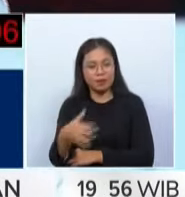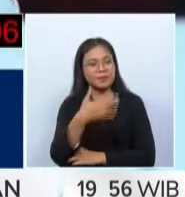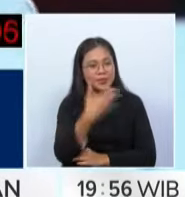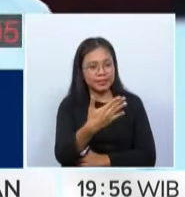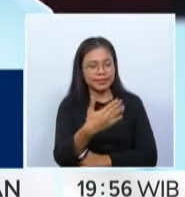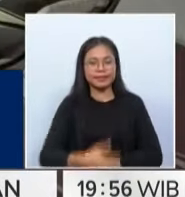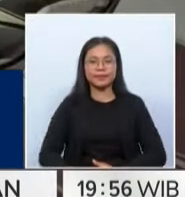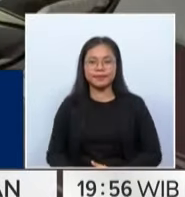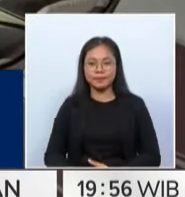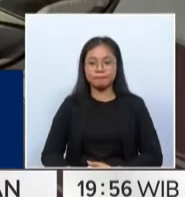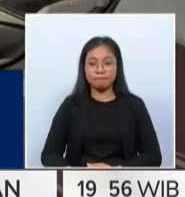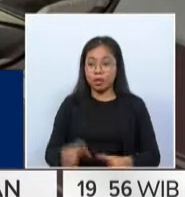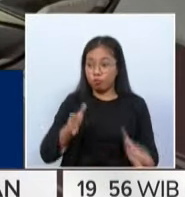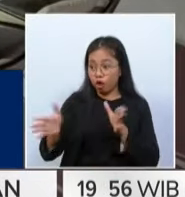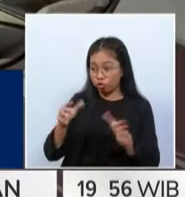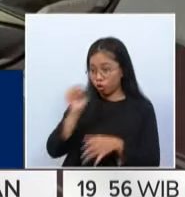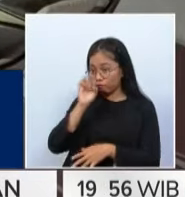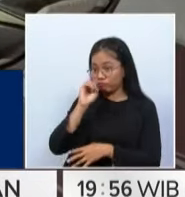Pak